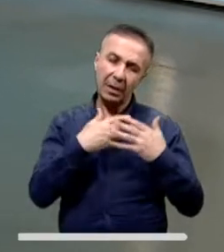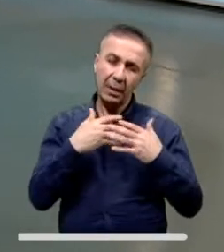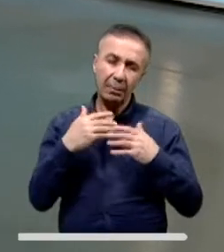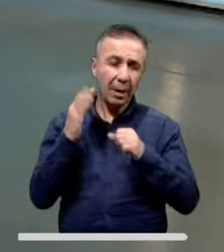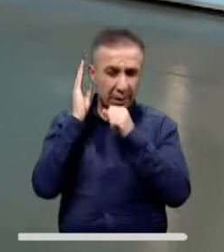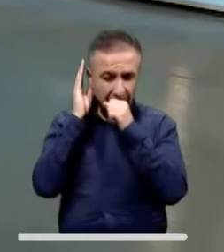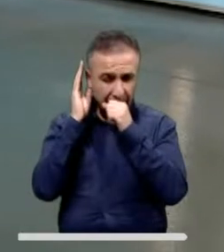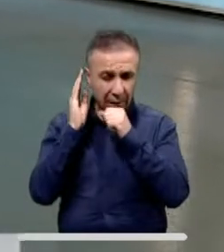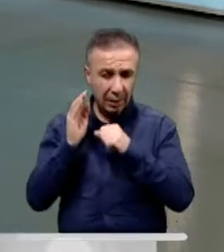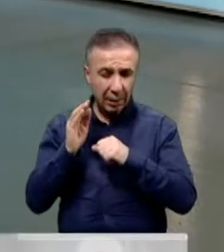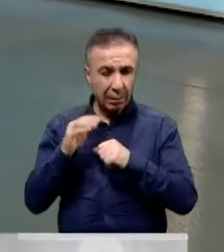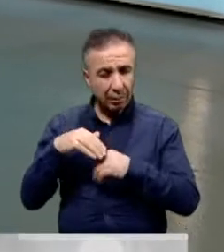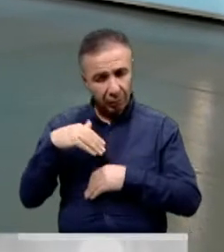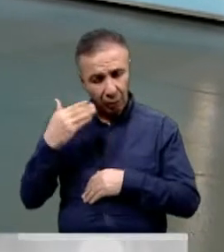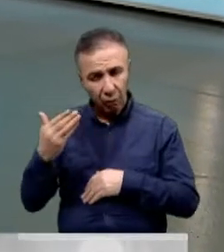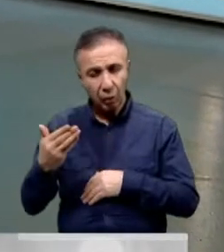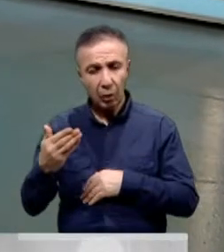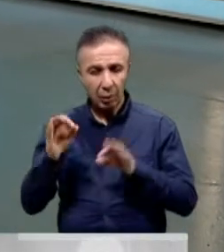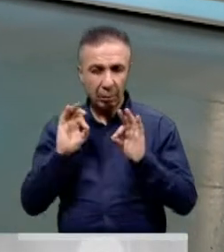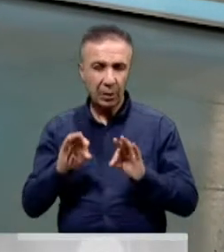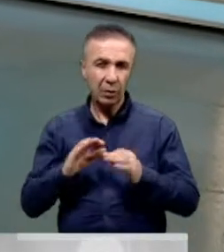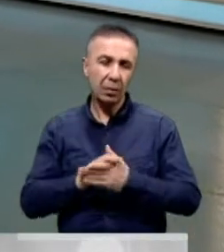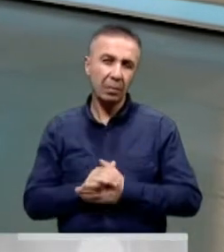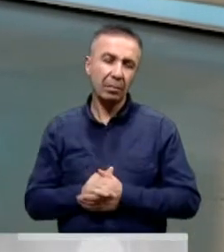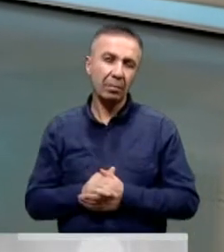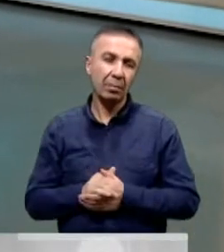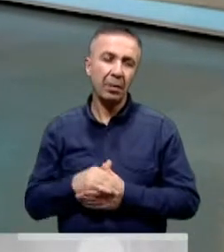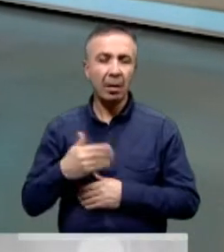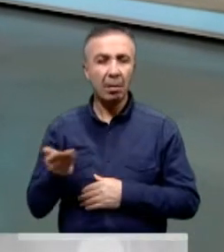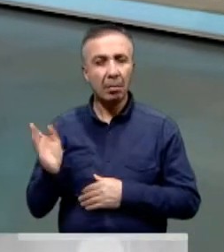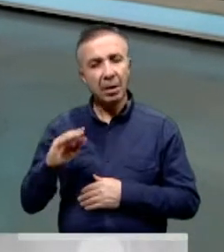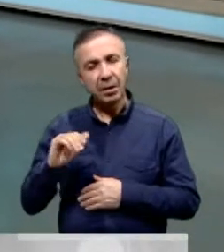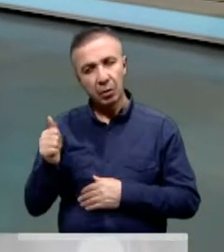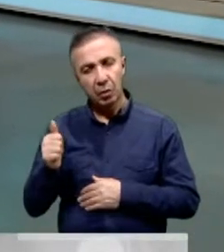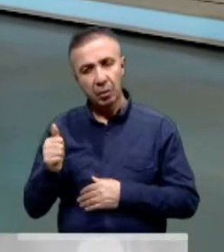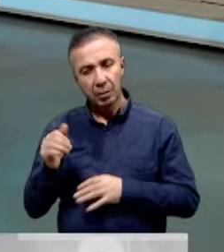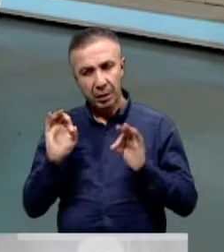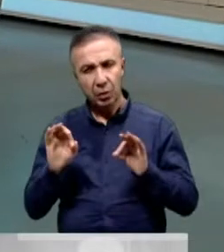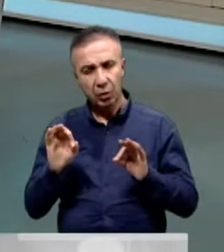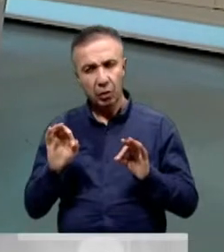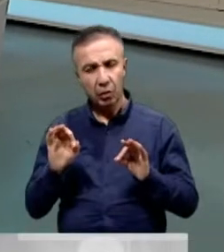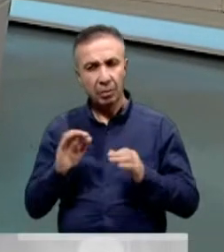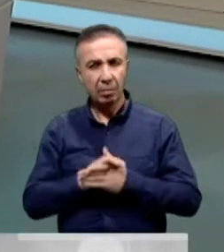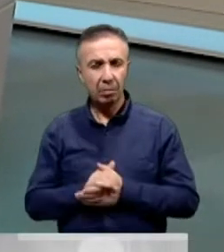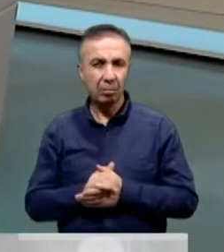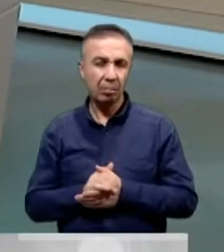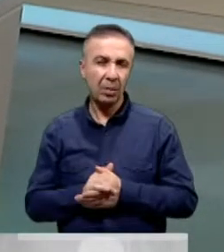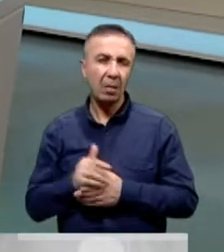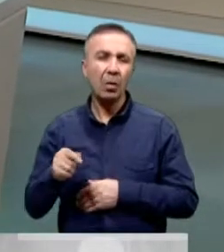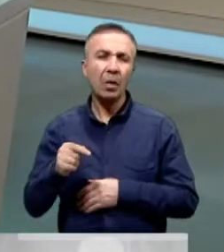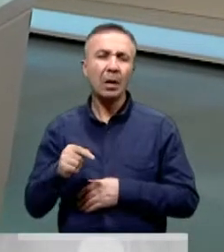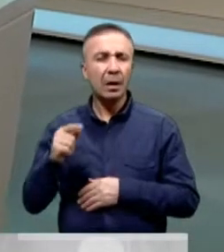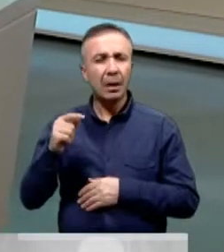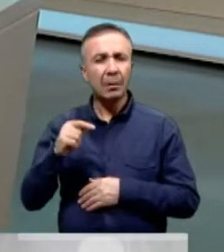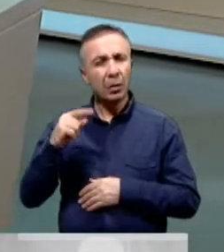başlıyor tarzında bir yaklaşım var. Bu ifade ile çelişir mi? Hayır. Ya burada kastedilen